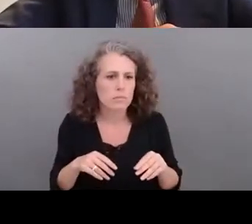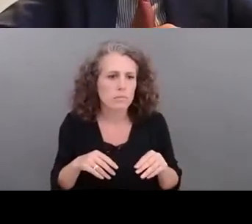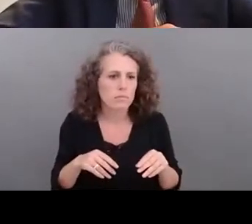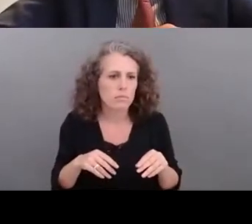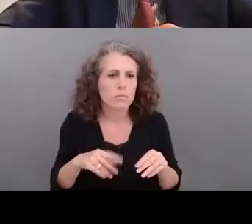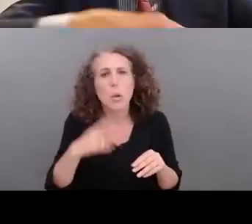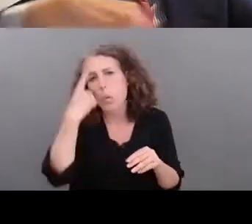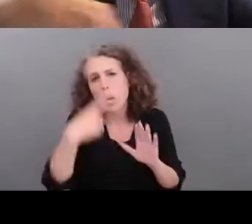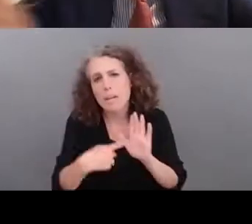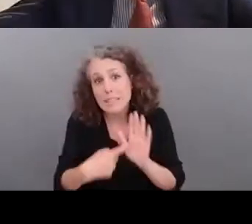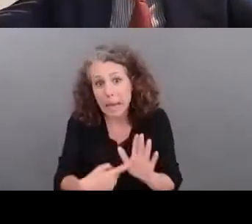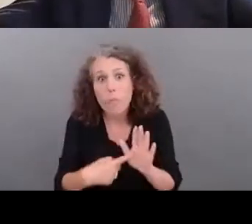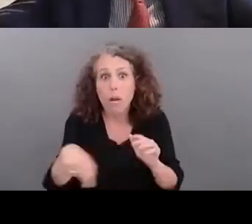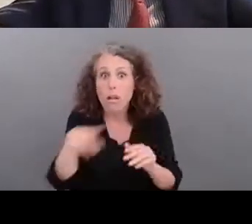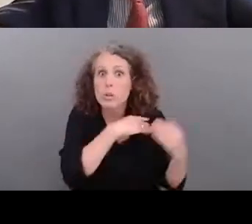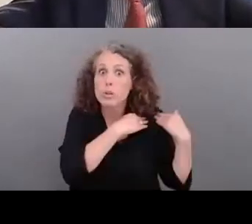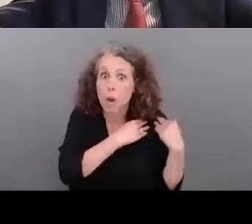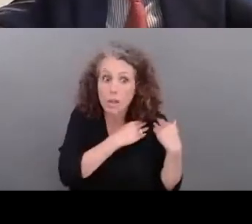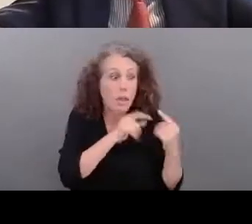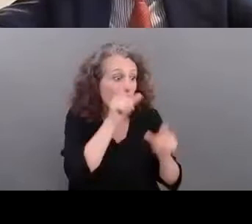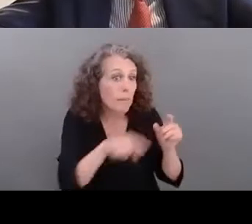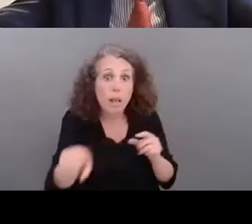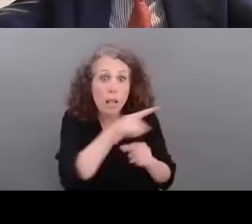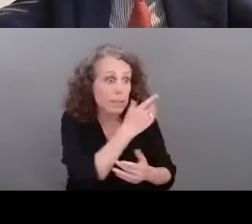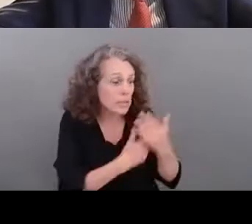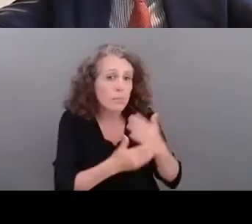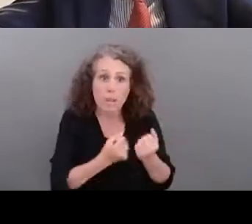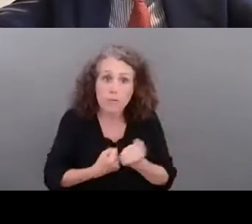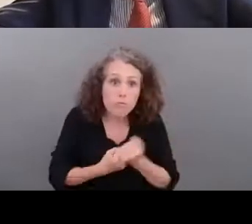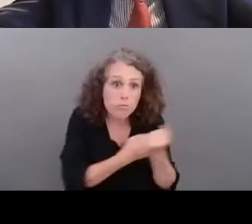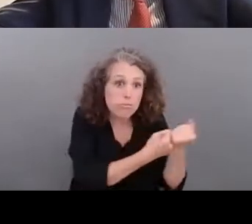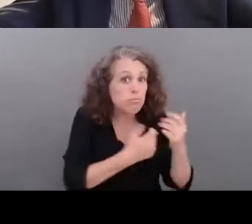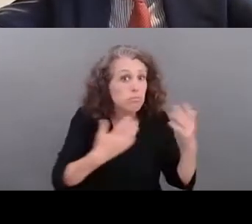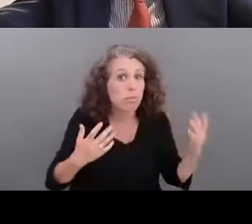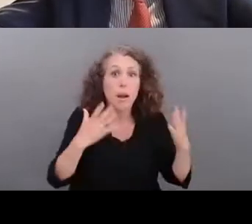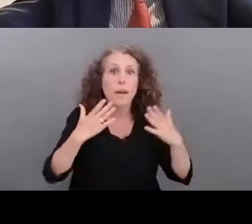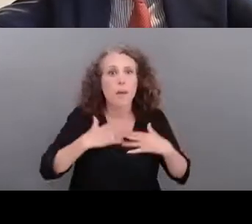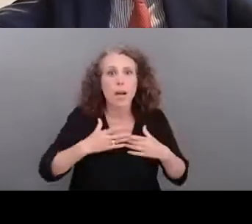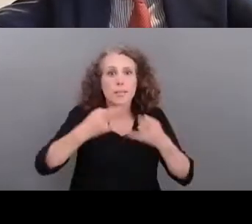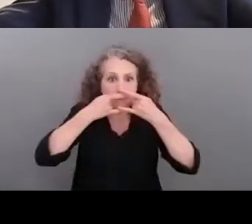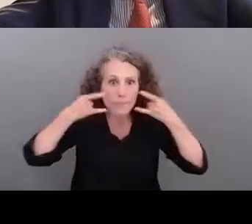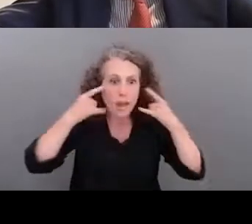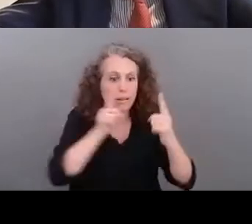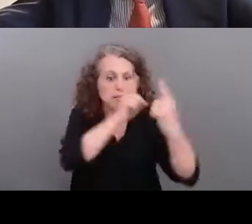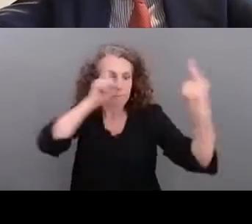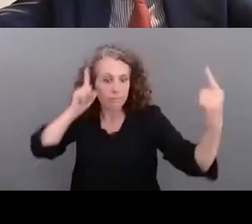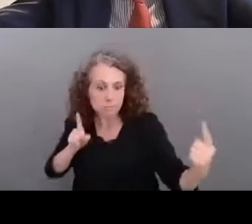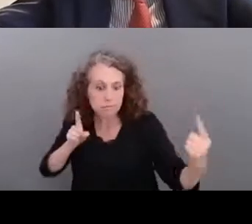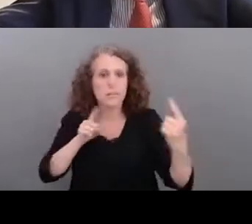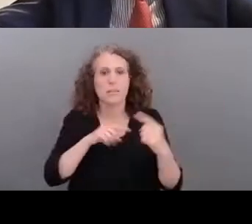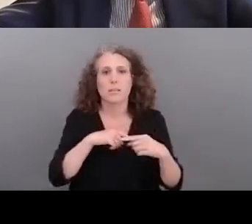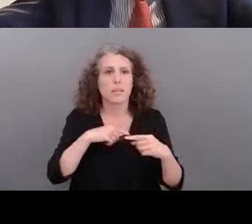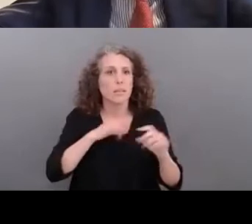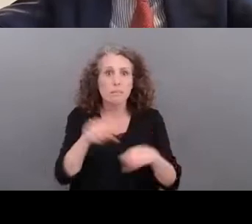avec des réponses comme s'assurer que les personnes en situation de handicap reçoivent de l'aide malgré les mesures